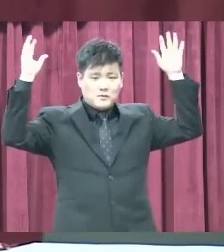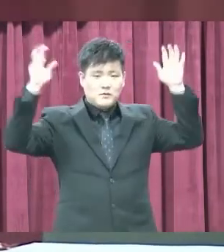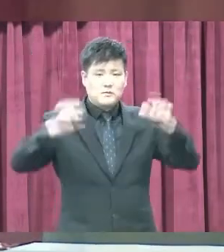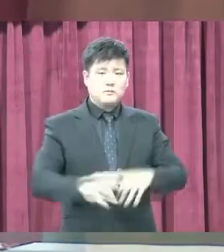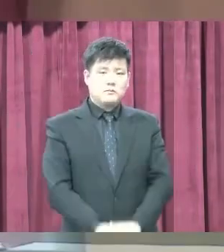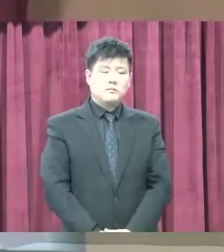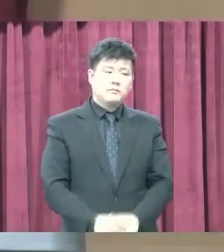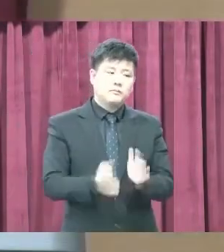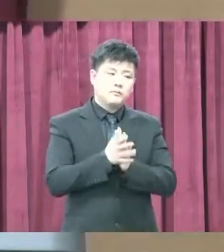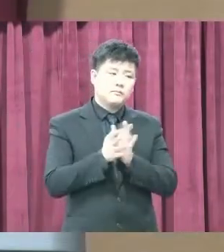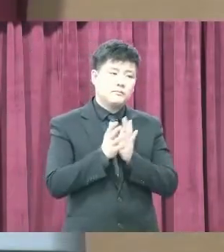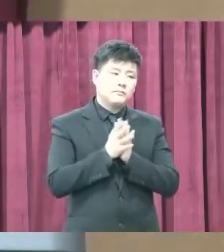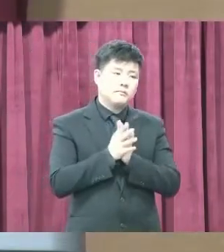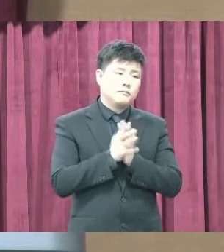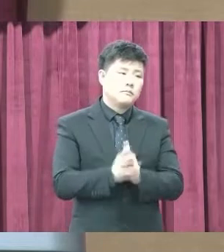네.